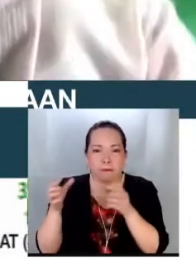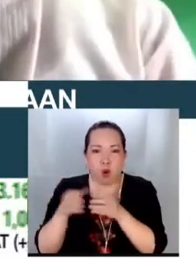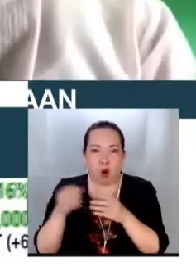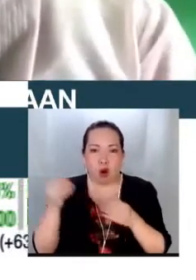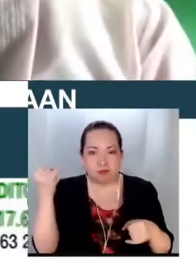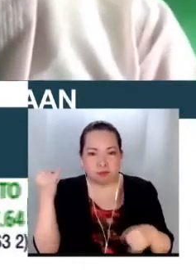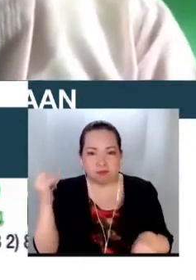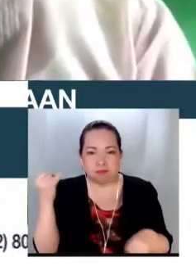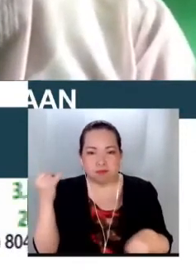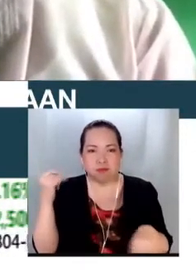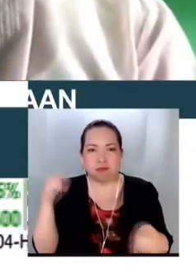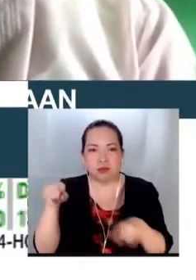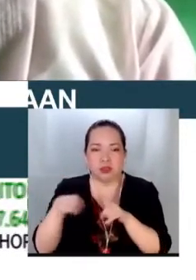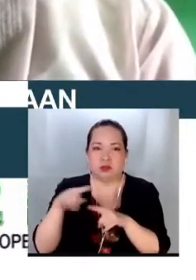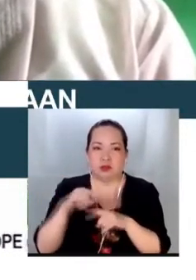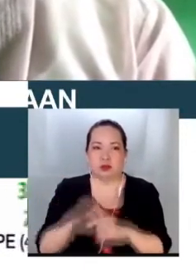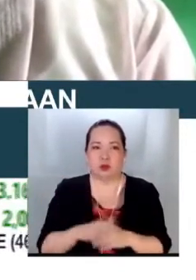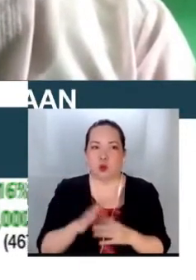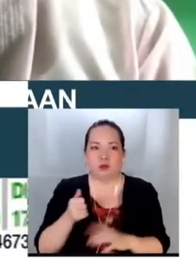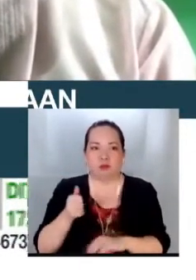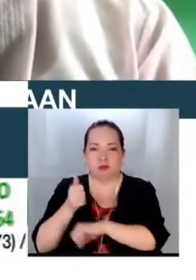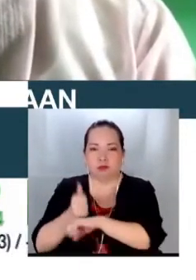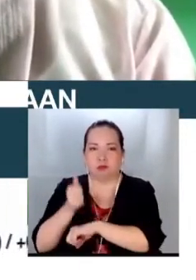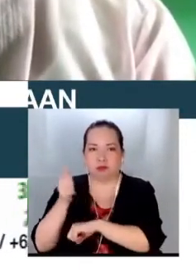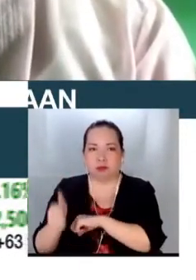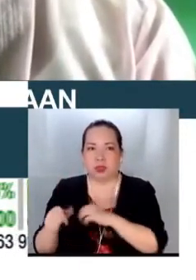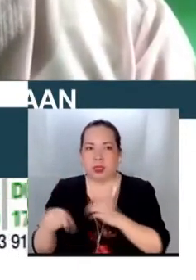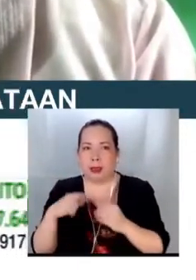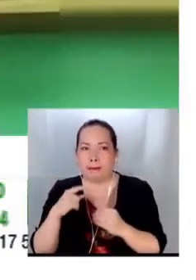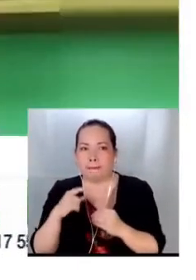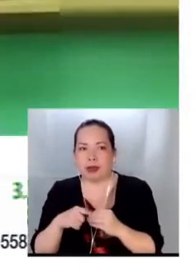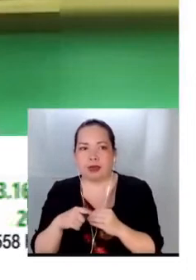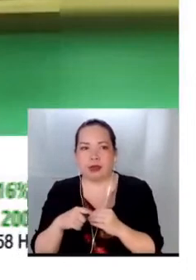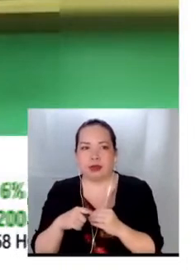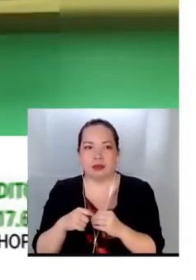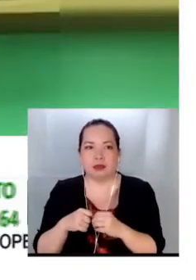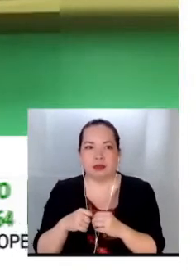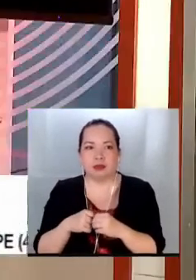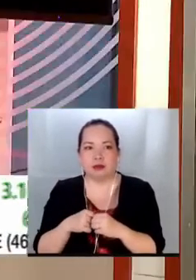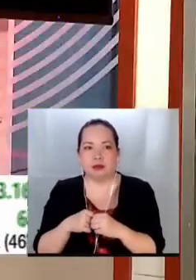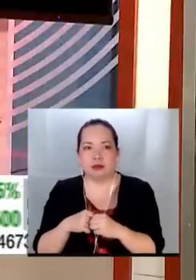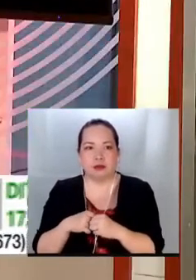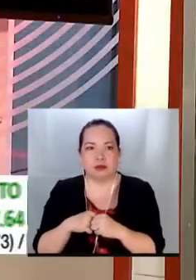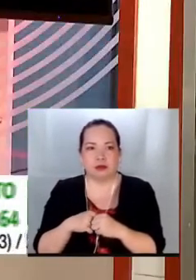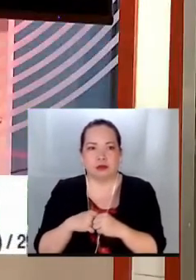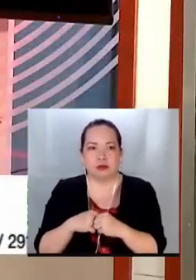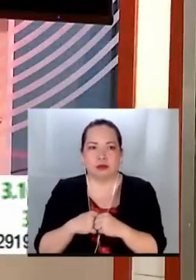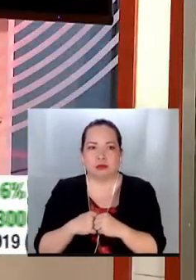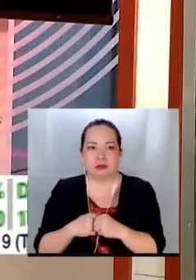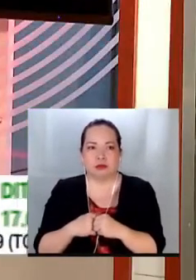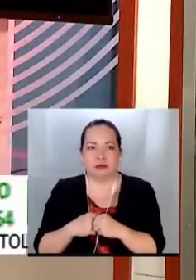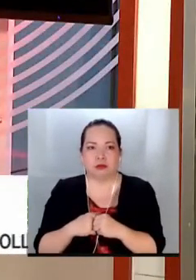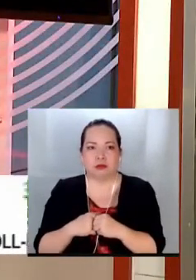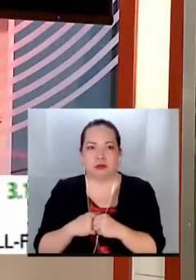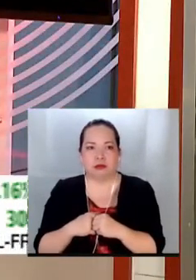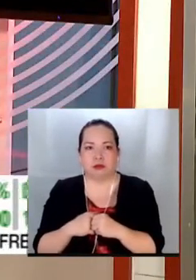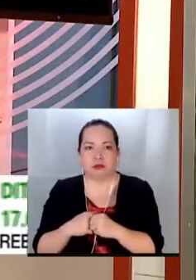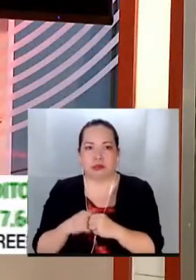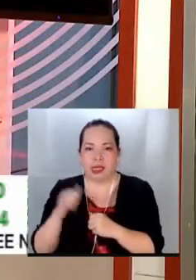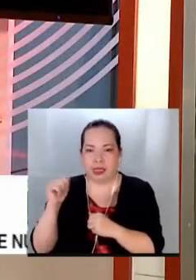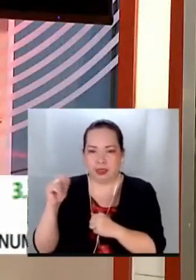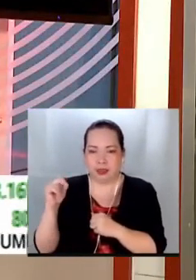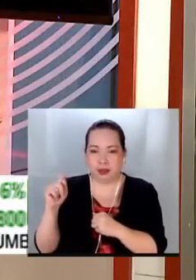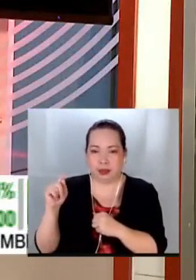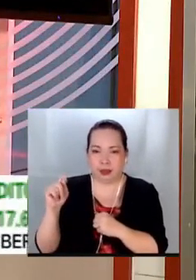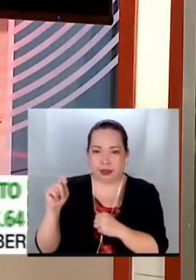o kinasuhan doon sa paglabag sa anti-terrorism. Wala kaming galit na binigay. Philippine Transportation